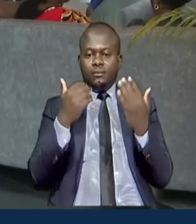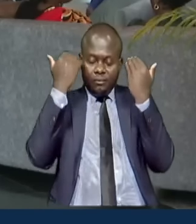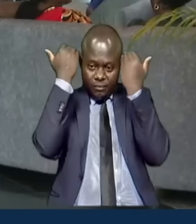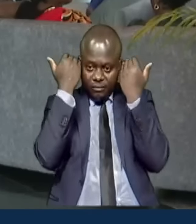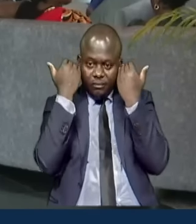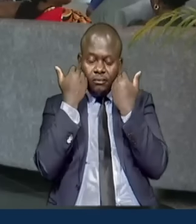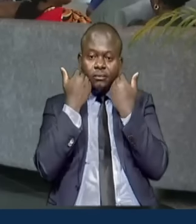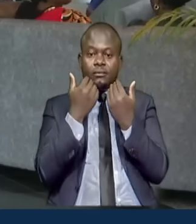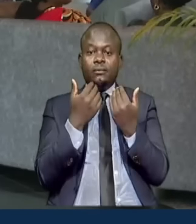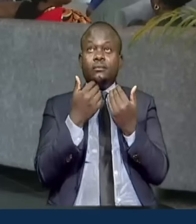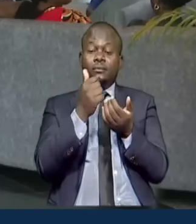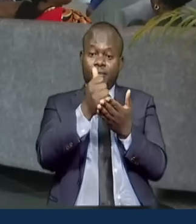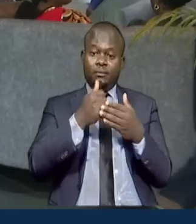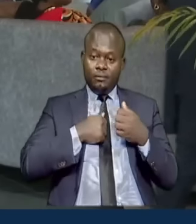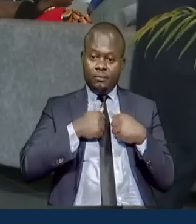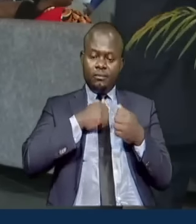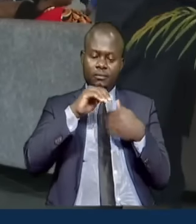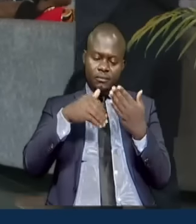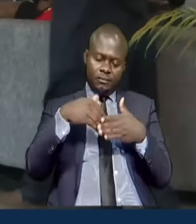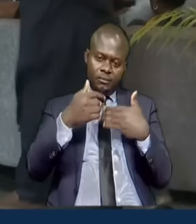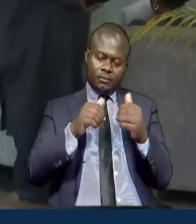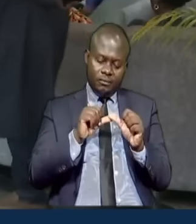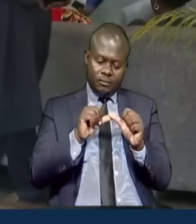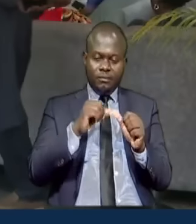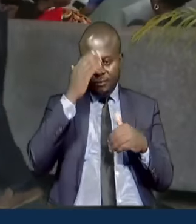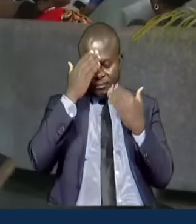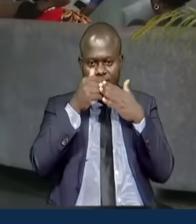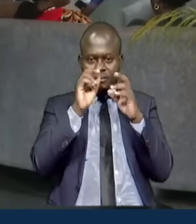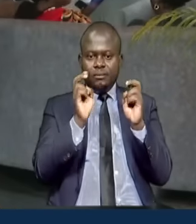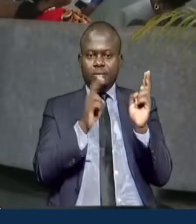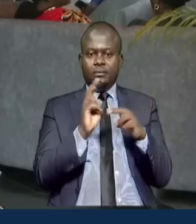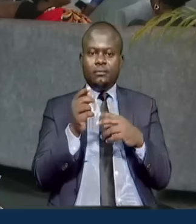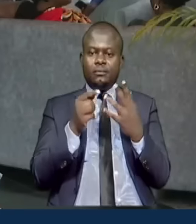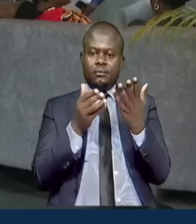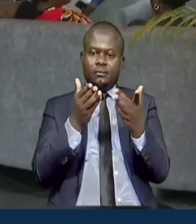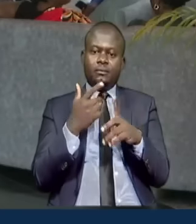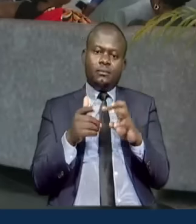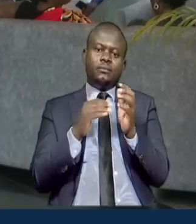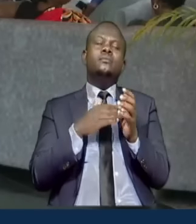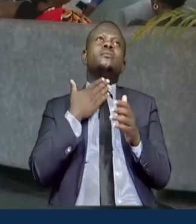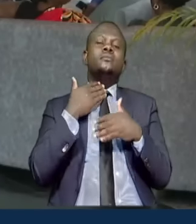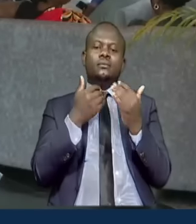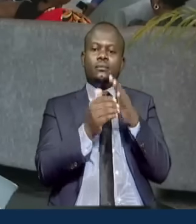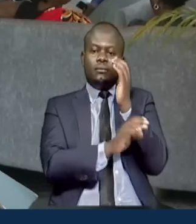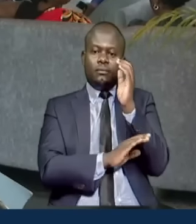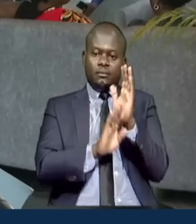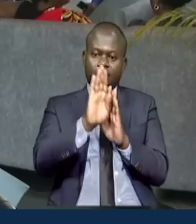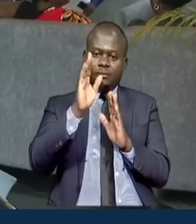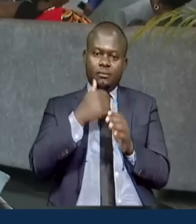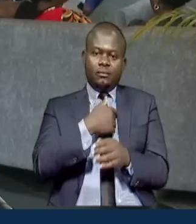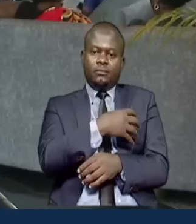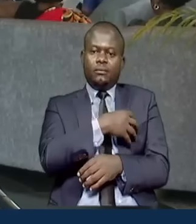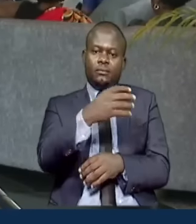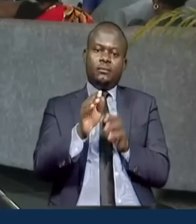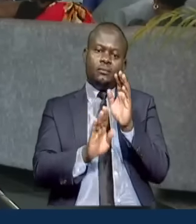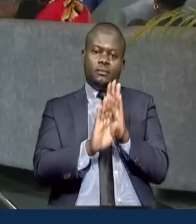ubutabera bubereye abanyarwanda dukomeza kubushimangira kuko nubundi burahari ariko tunifuza igihugu giteye imbere gifite ubukungu